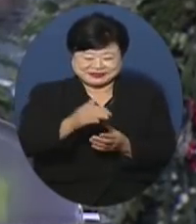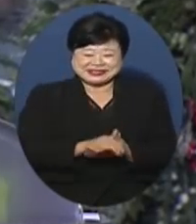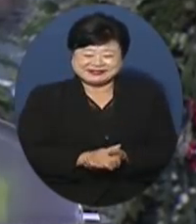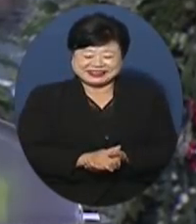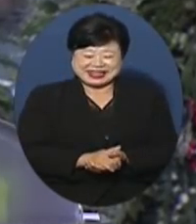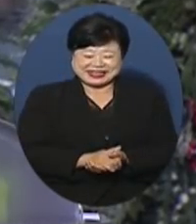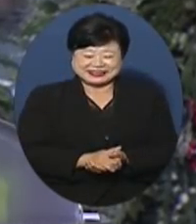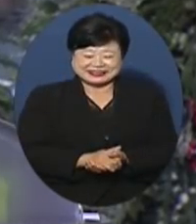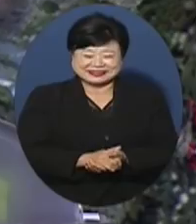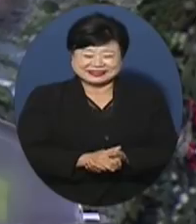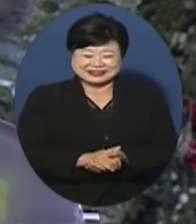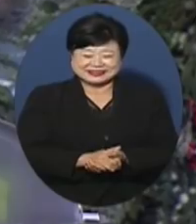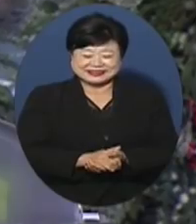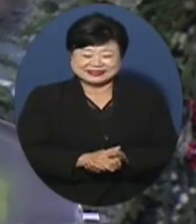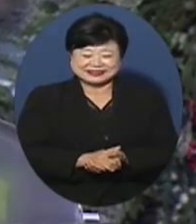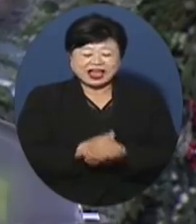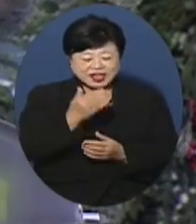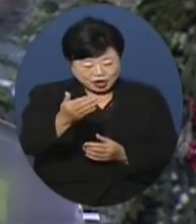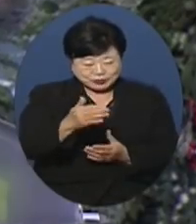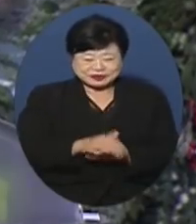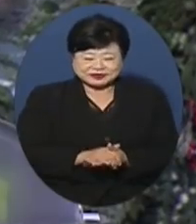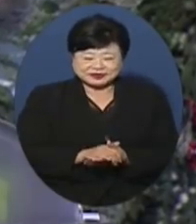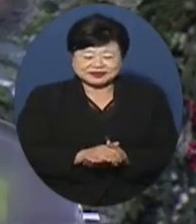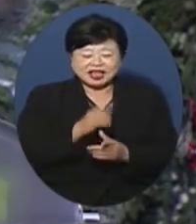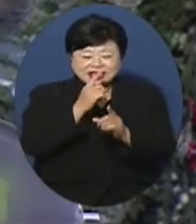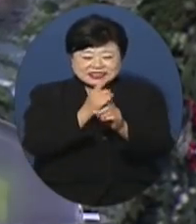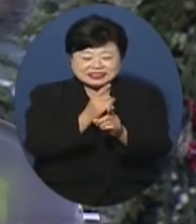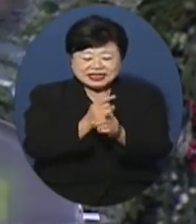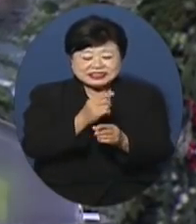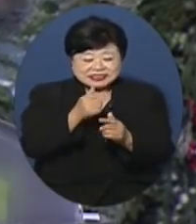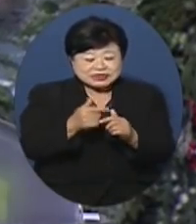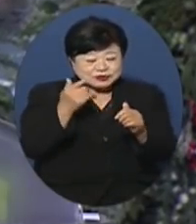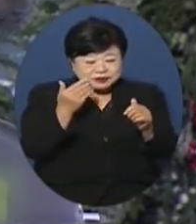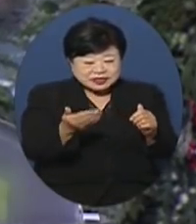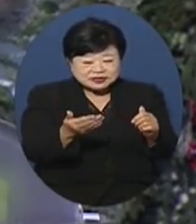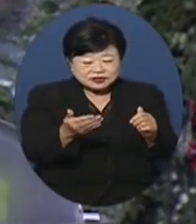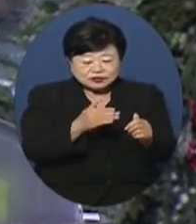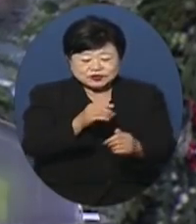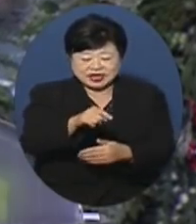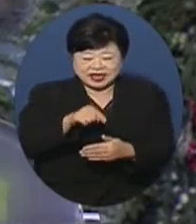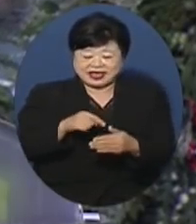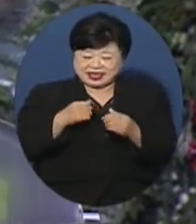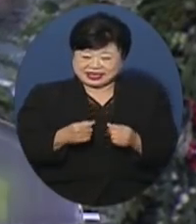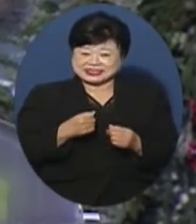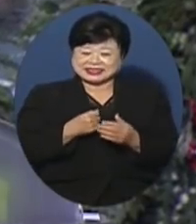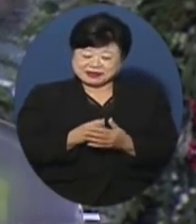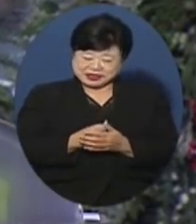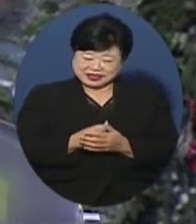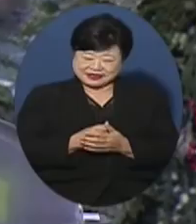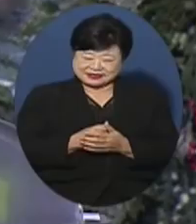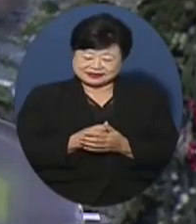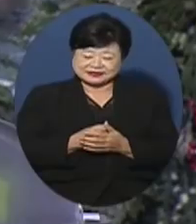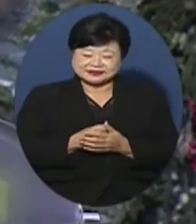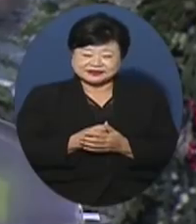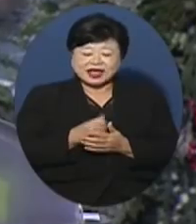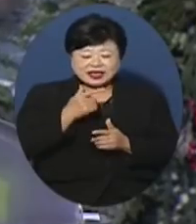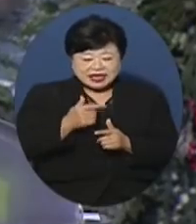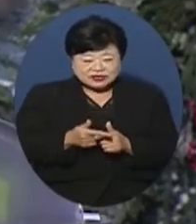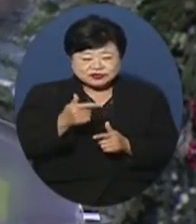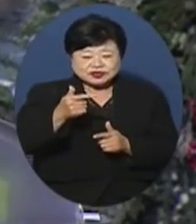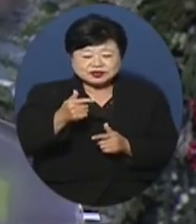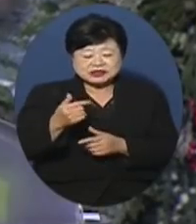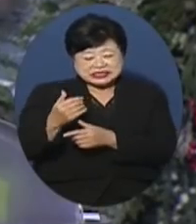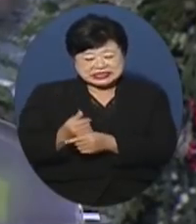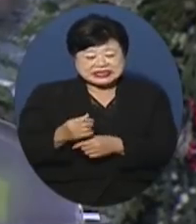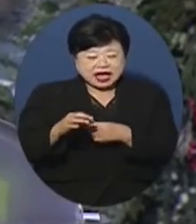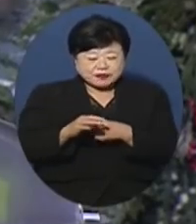있습니다. 여러분 승리하신 예수님께서 우리 안에 계시기 때문인데 예수님을